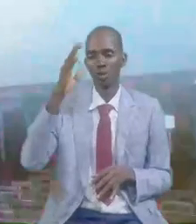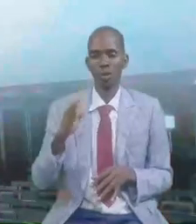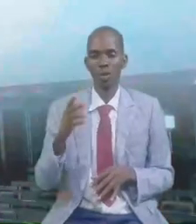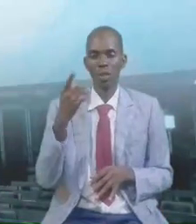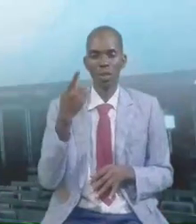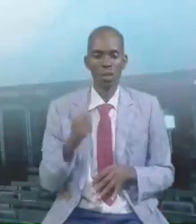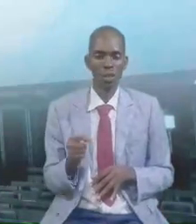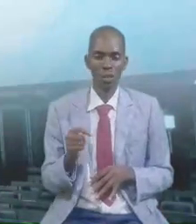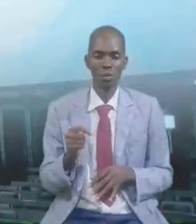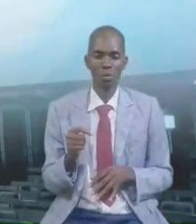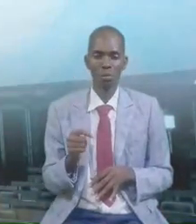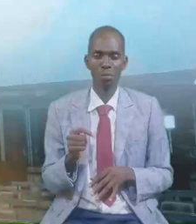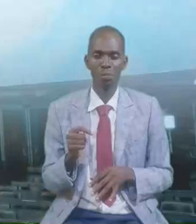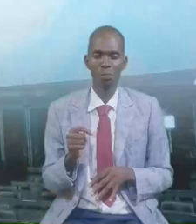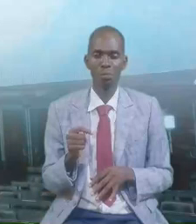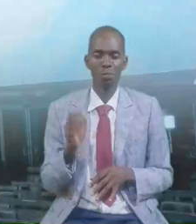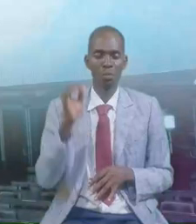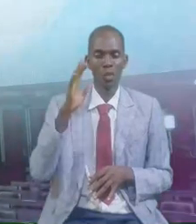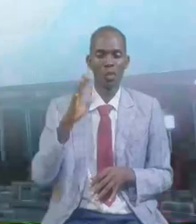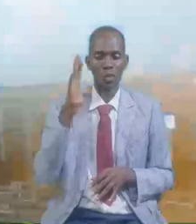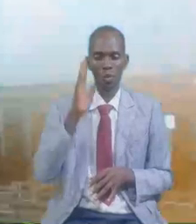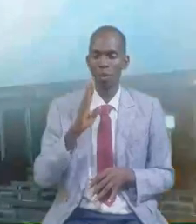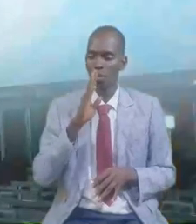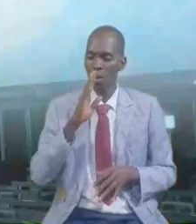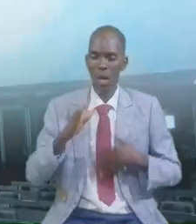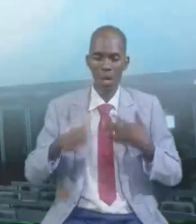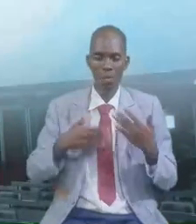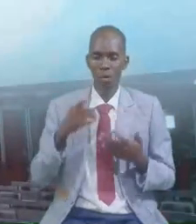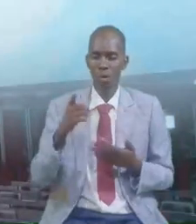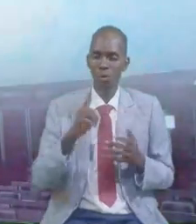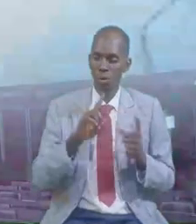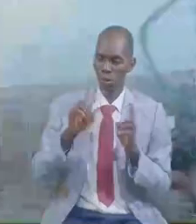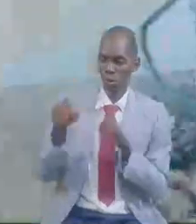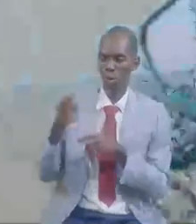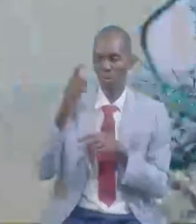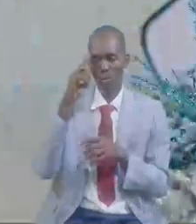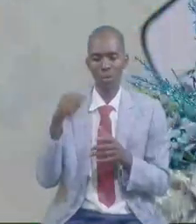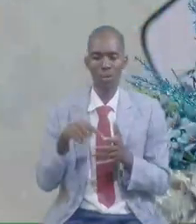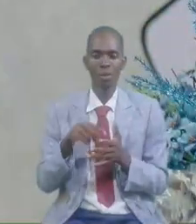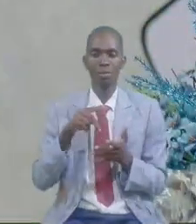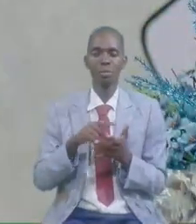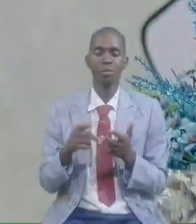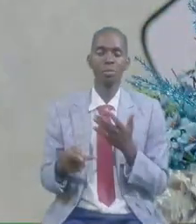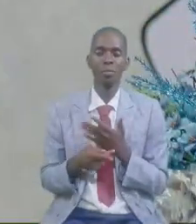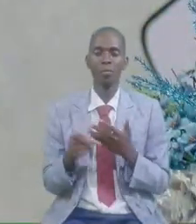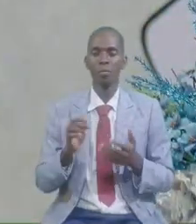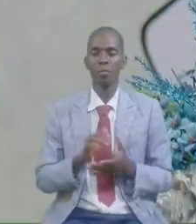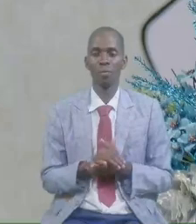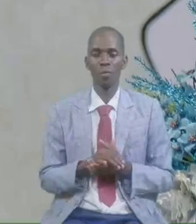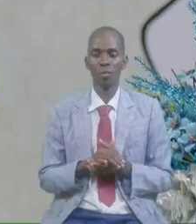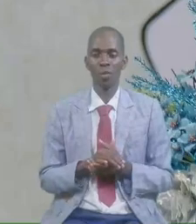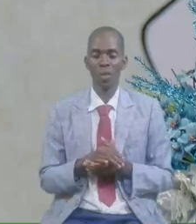téléphone qui marche. Ne ratez pas ce rendez-vous parce que c'est très important.